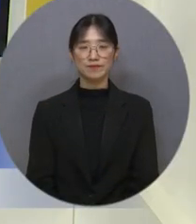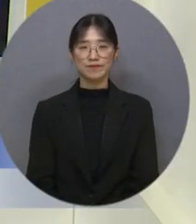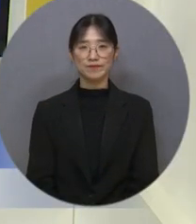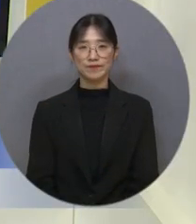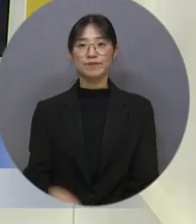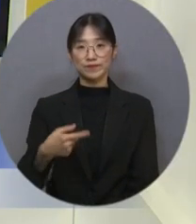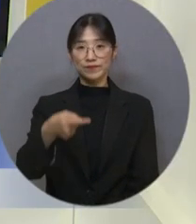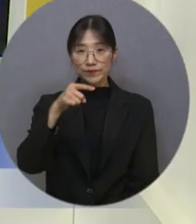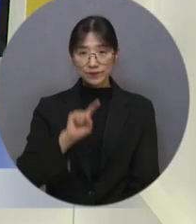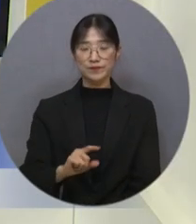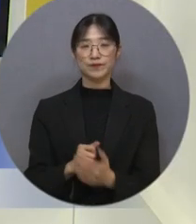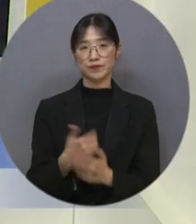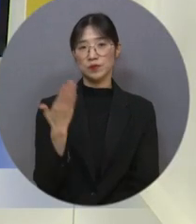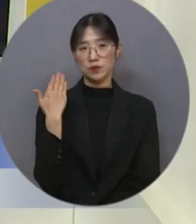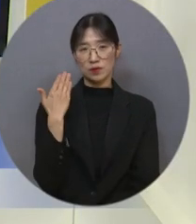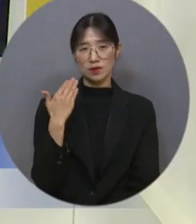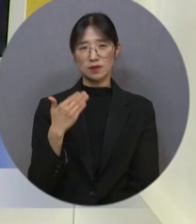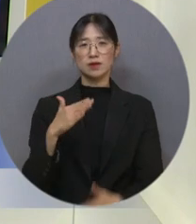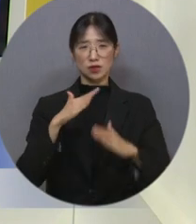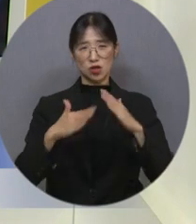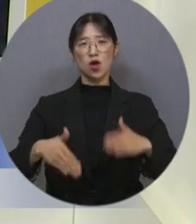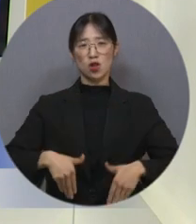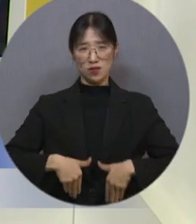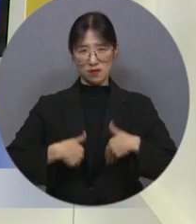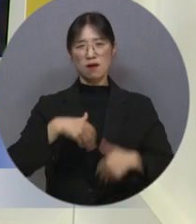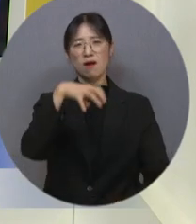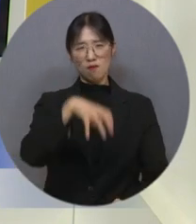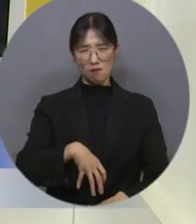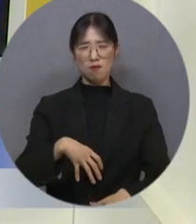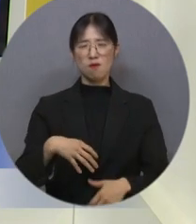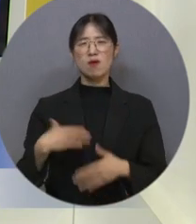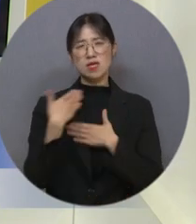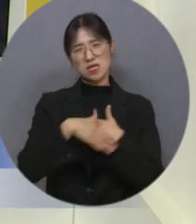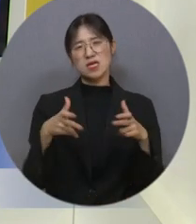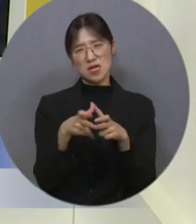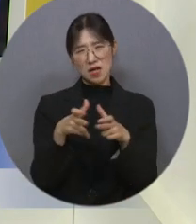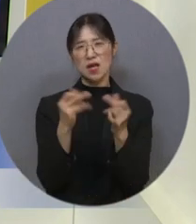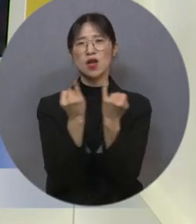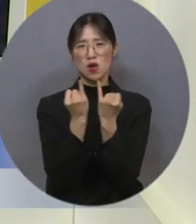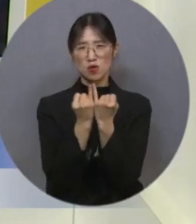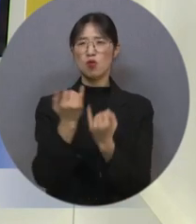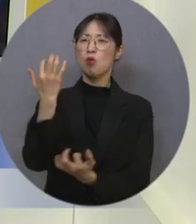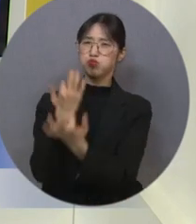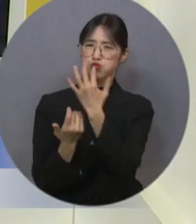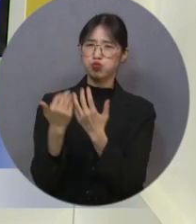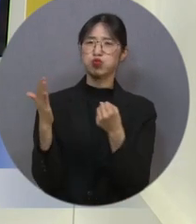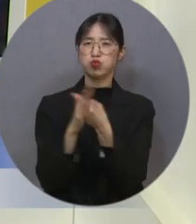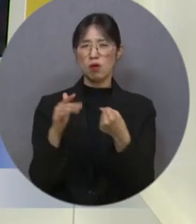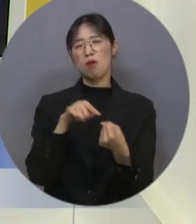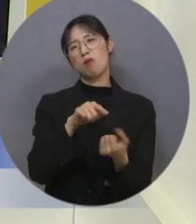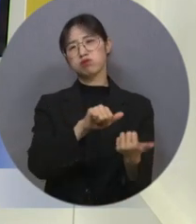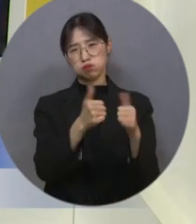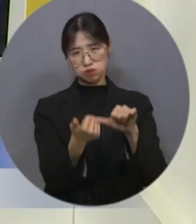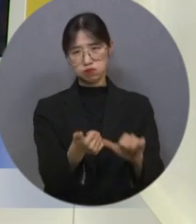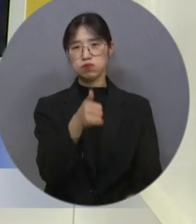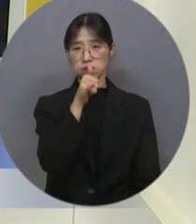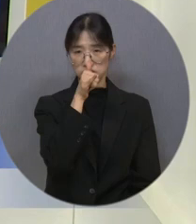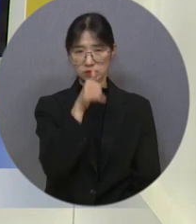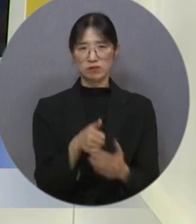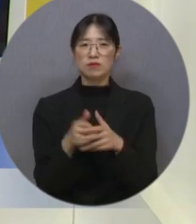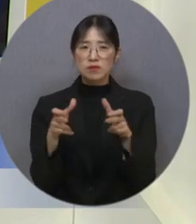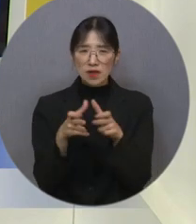다음 소식입니다 얼마전 전남 담양에서 지체장애인 여성이 주택 화재로 숨진 사건이 있었는데요